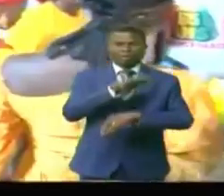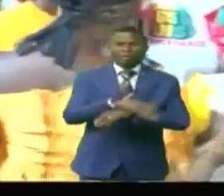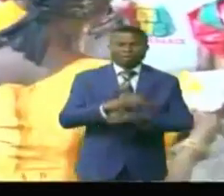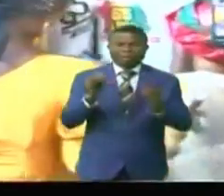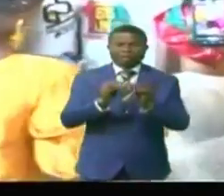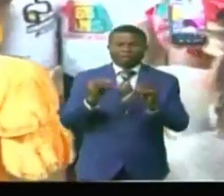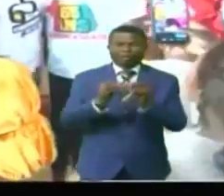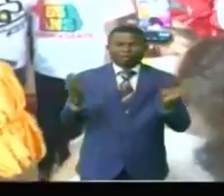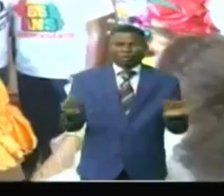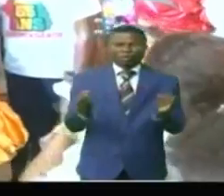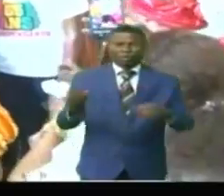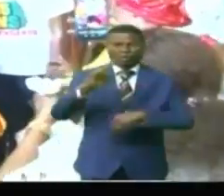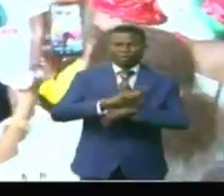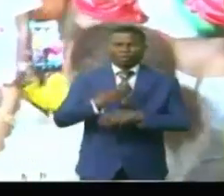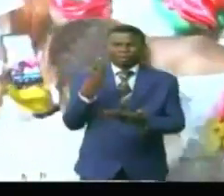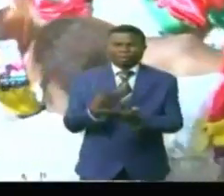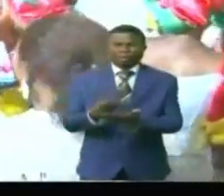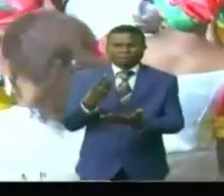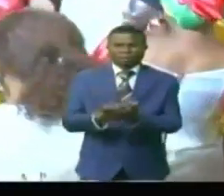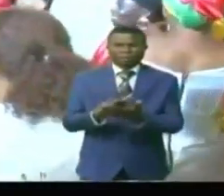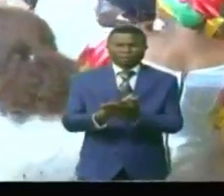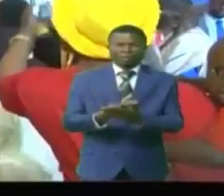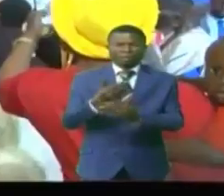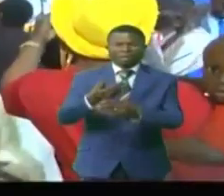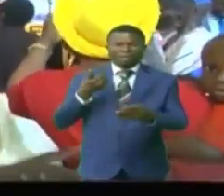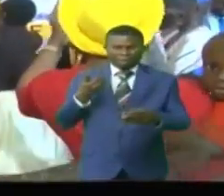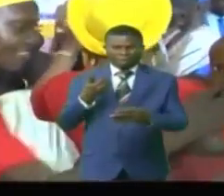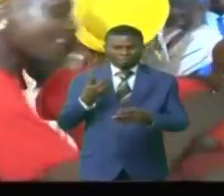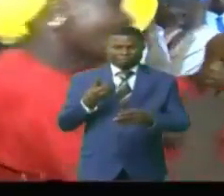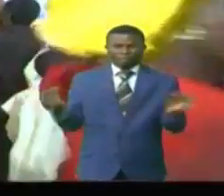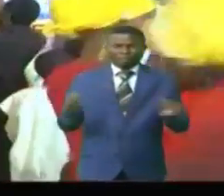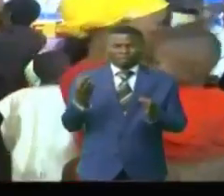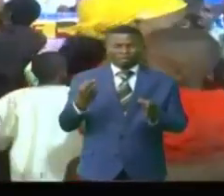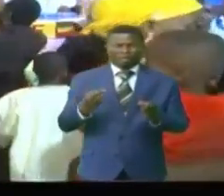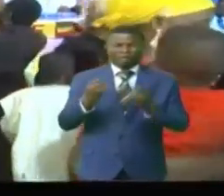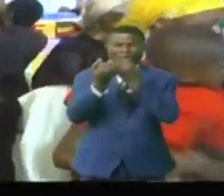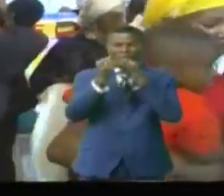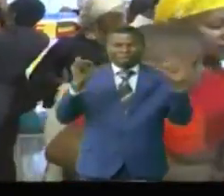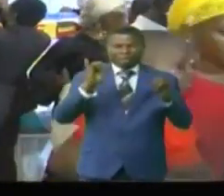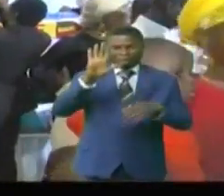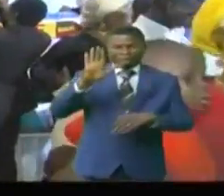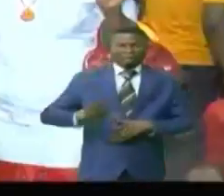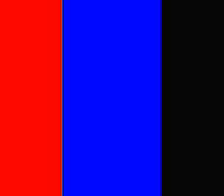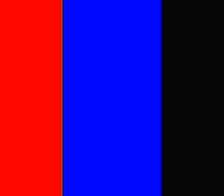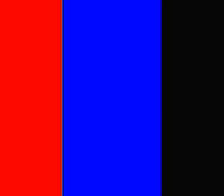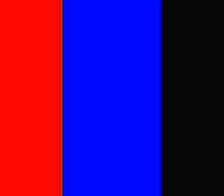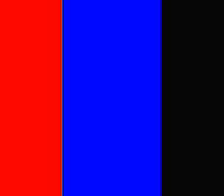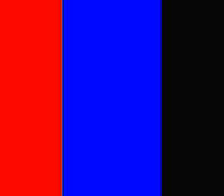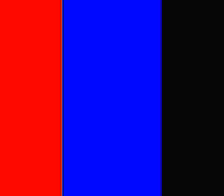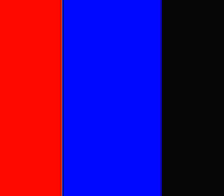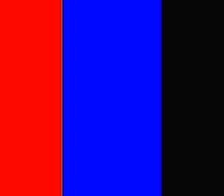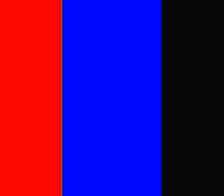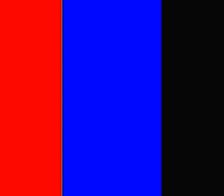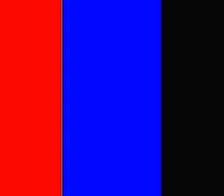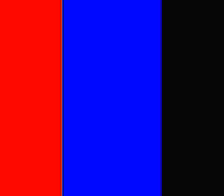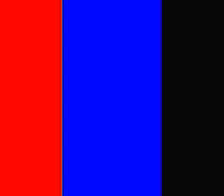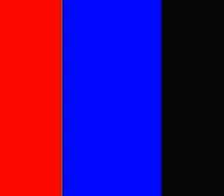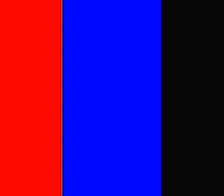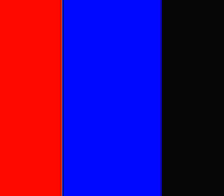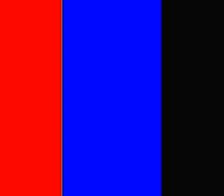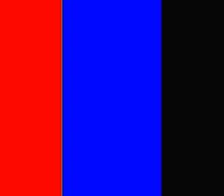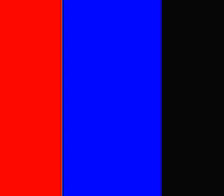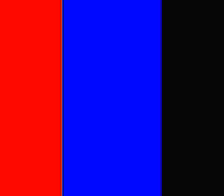dansante et une journée sportive à la veille de cette fête nationale au cours de la dite.